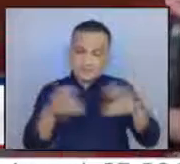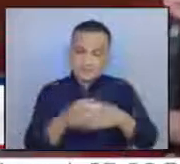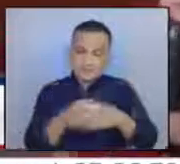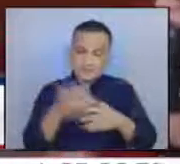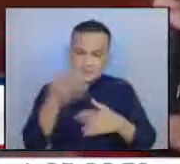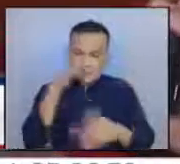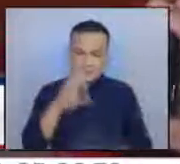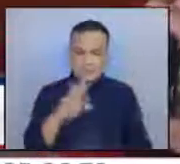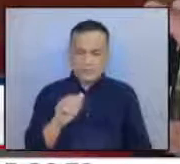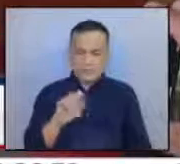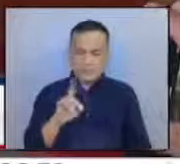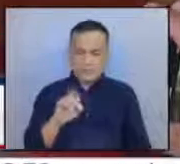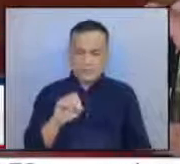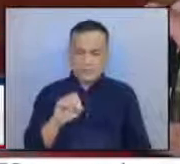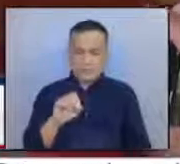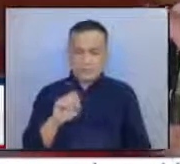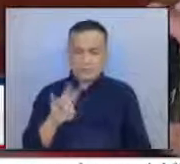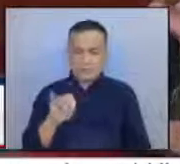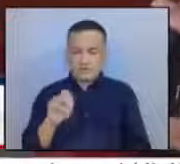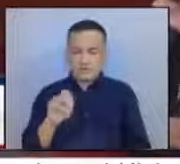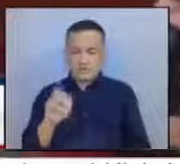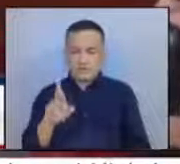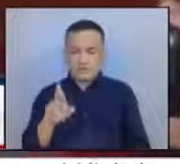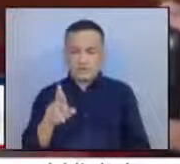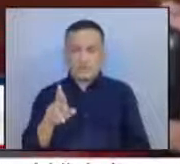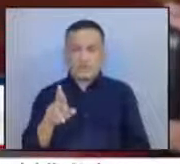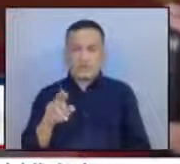cardiovascular diseases or non-communicable diseases na